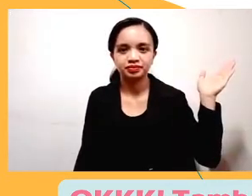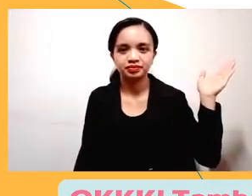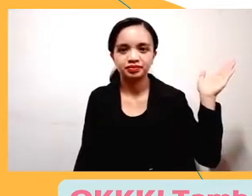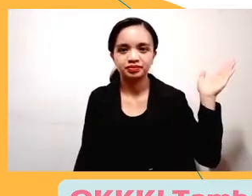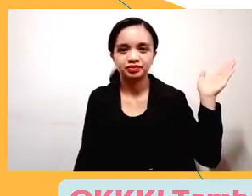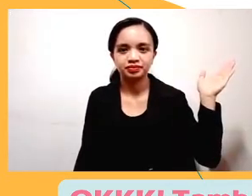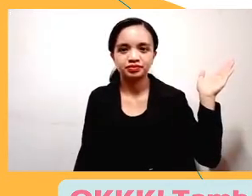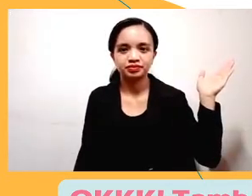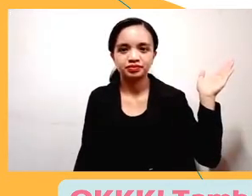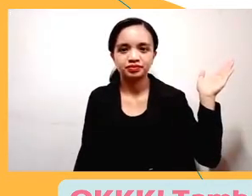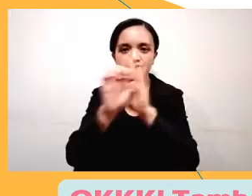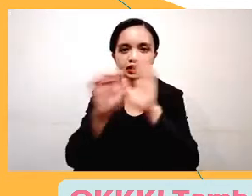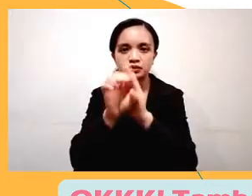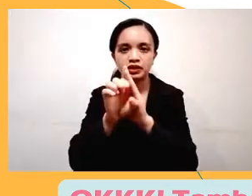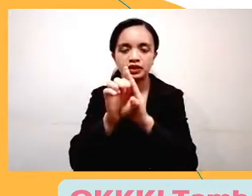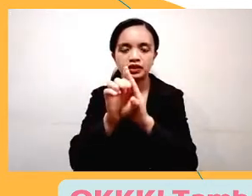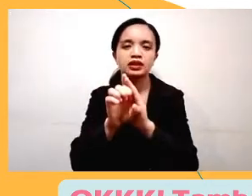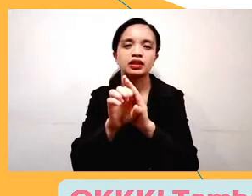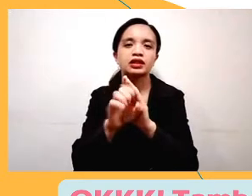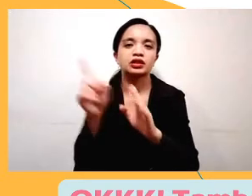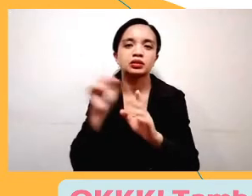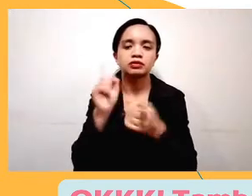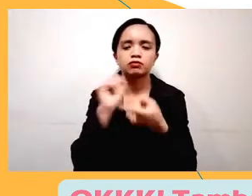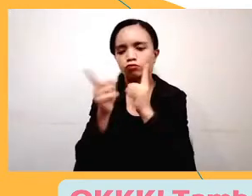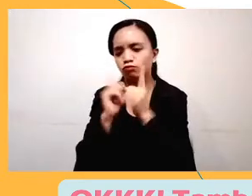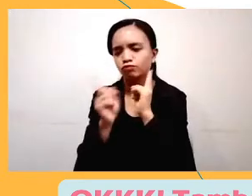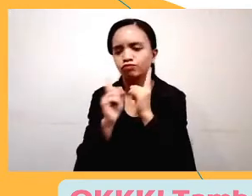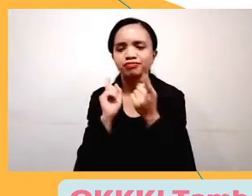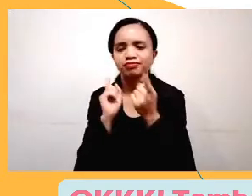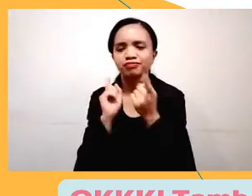kunwari, kausap mo lang talaga yung kaibigan mo, ikaw.